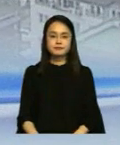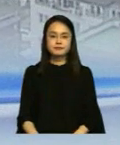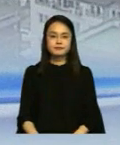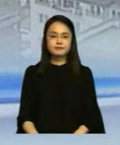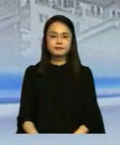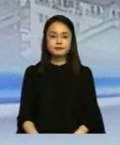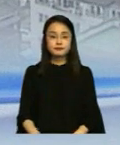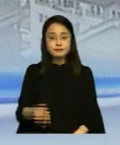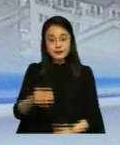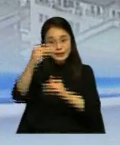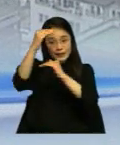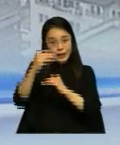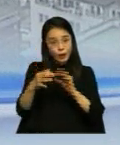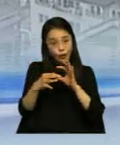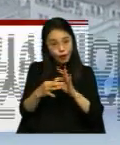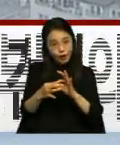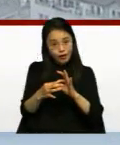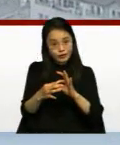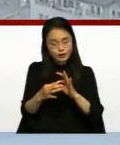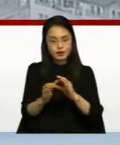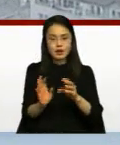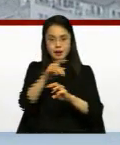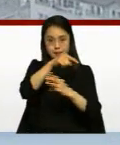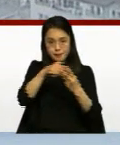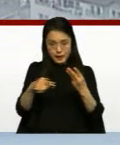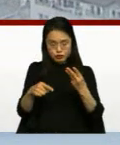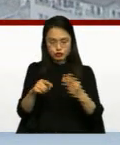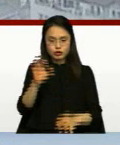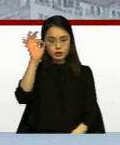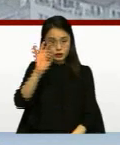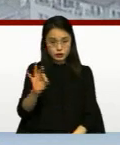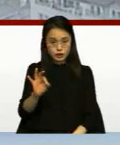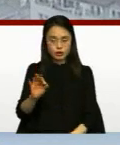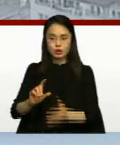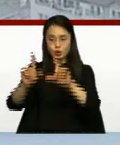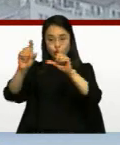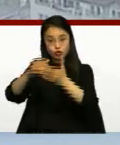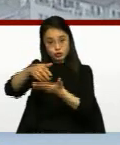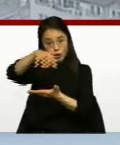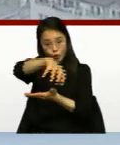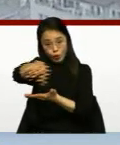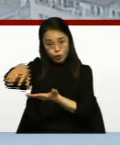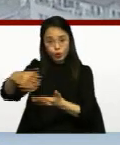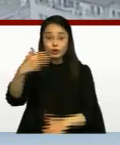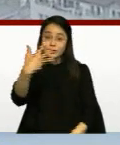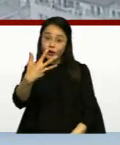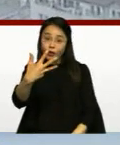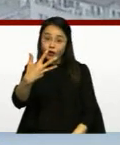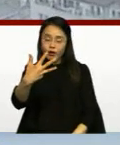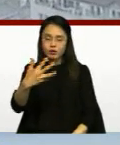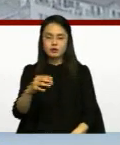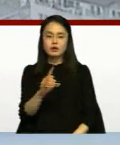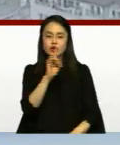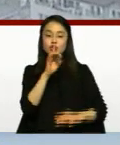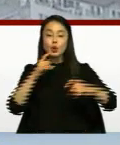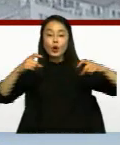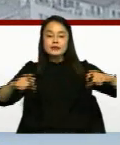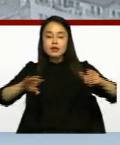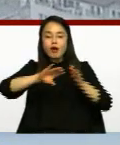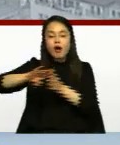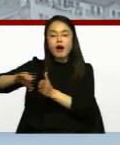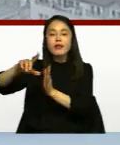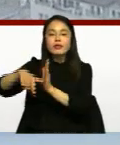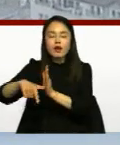네, 관련해서 파주, 연천, 동두천 등 8개 시군이 수도권에서 제외되면 어떤 점들이 좋아지는지 관계 공무원과